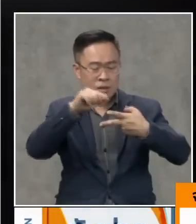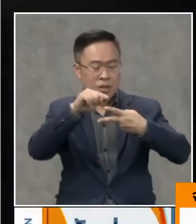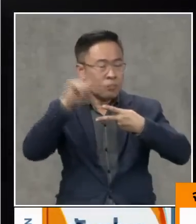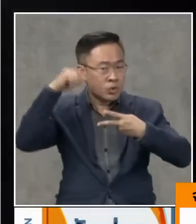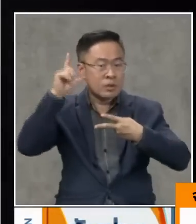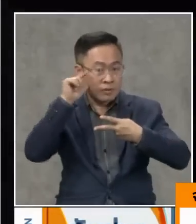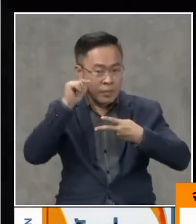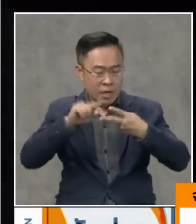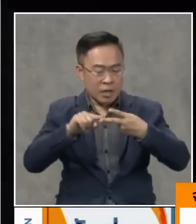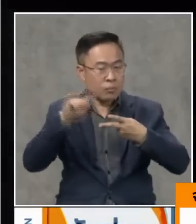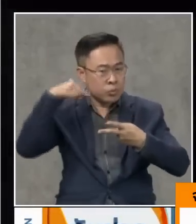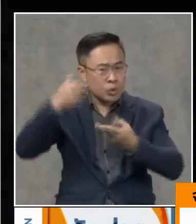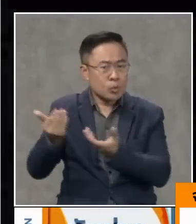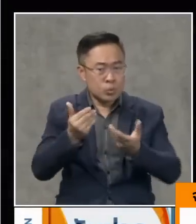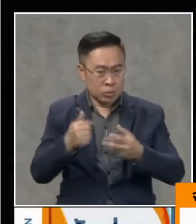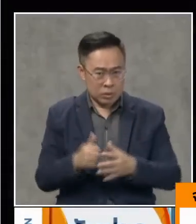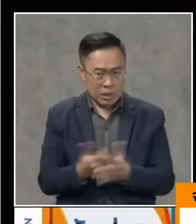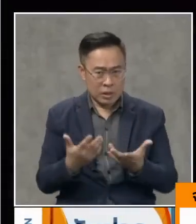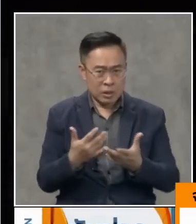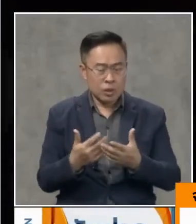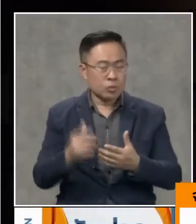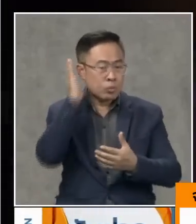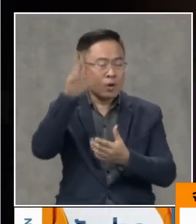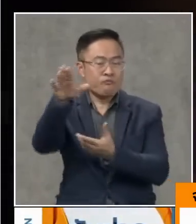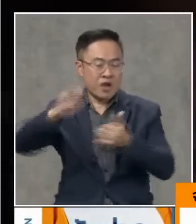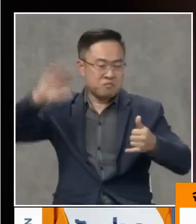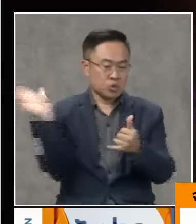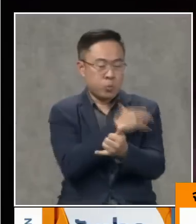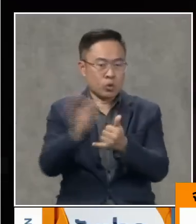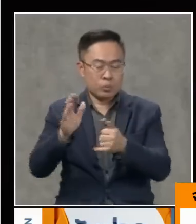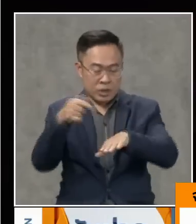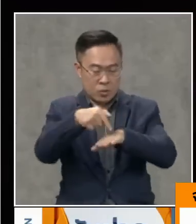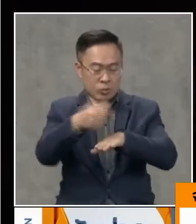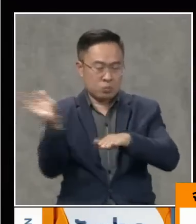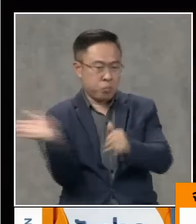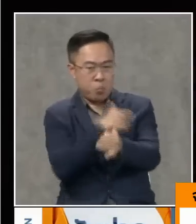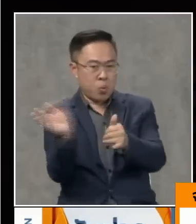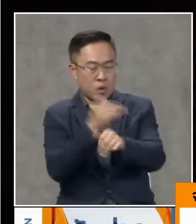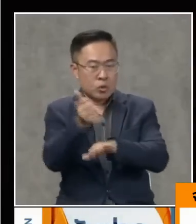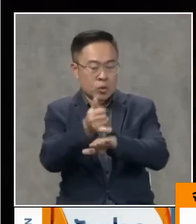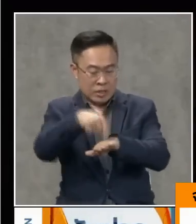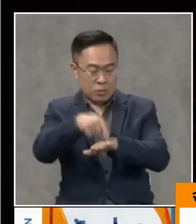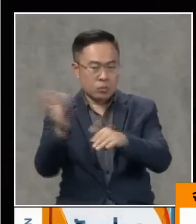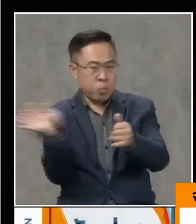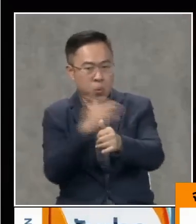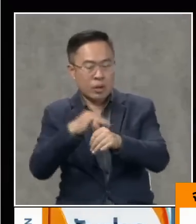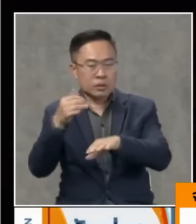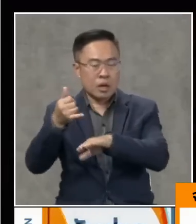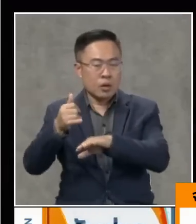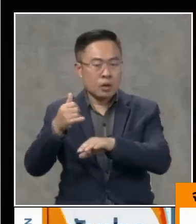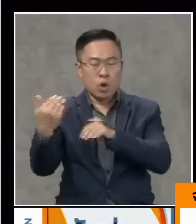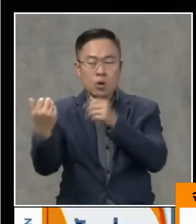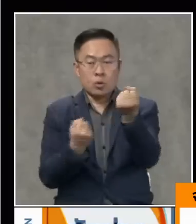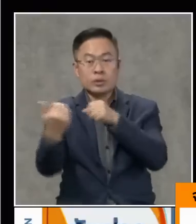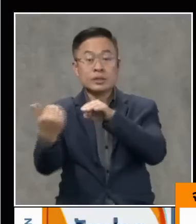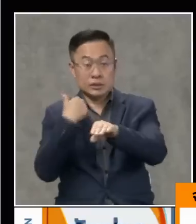ายน้องกระโดดลงจากรถมาขอความช่วยเหลือนะคะหลังจากมีการเผยแพร่คลิปนี้ค่ะผู้สื่อข่าวของเราลงพื้นที่ไปพบกับ